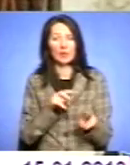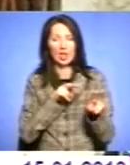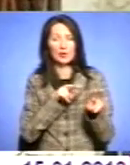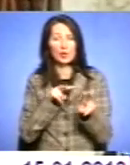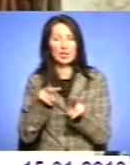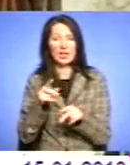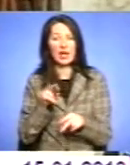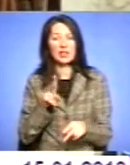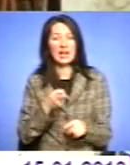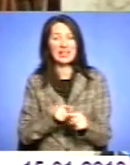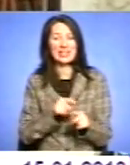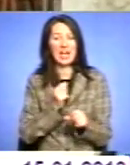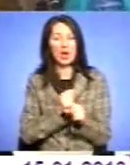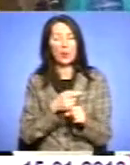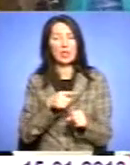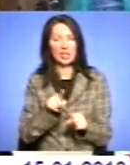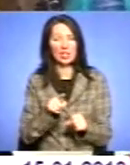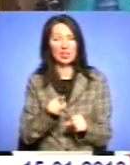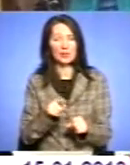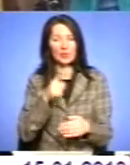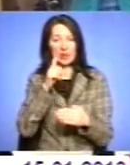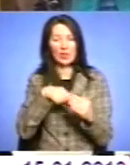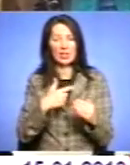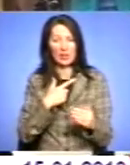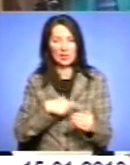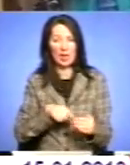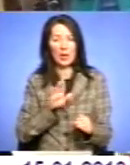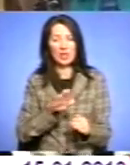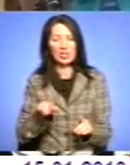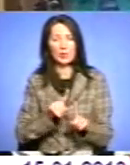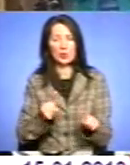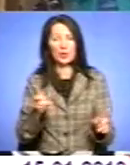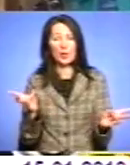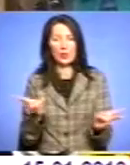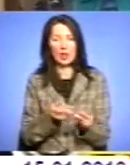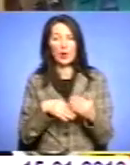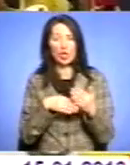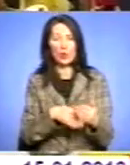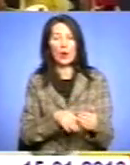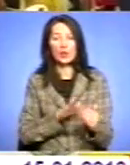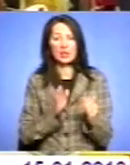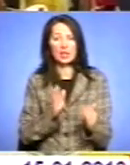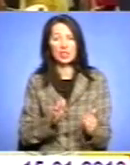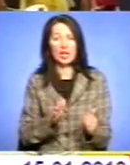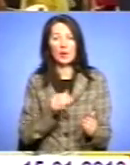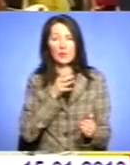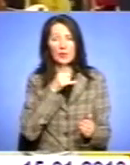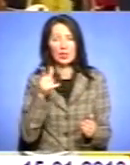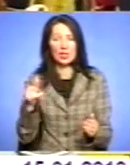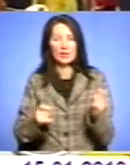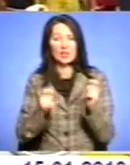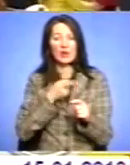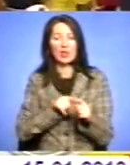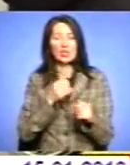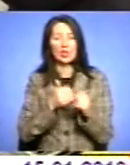спостерігати, як це роблять інші. Вірити у себе дітям з особливими потребами допомагають не лише під час фестивалю. Це щоденна